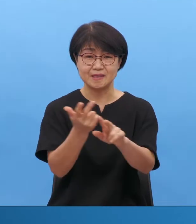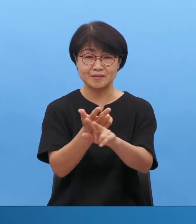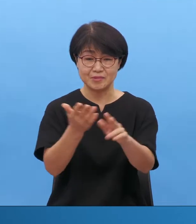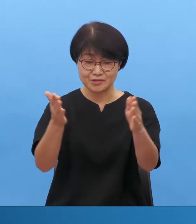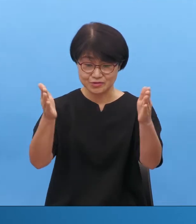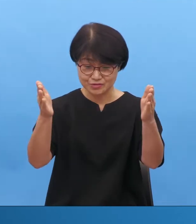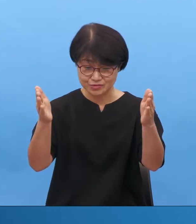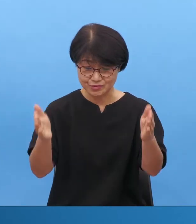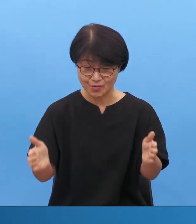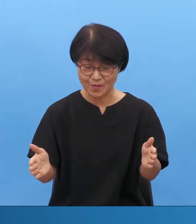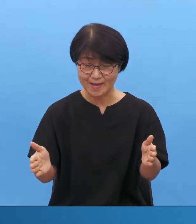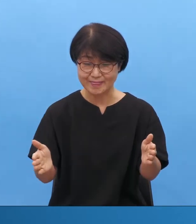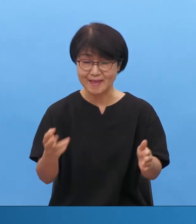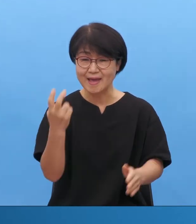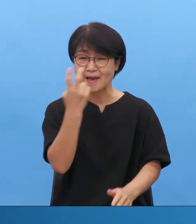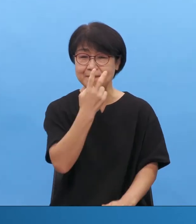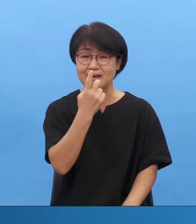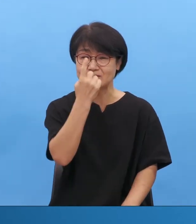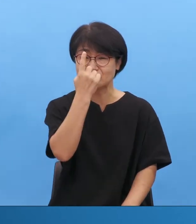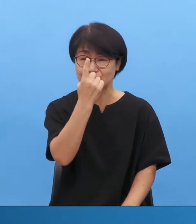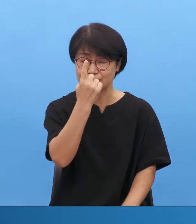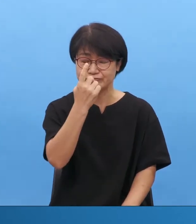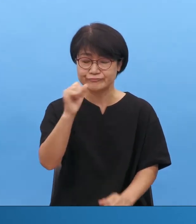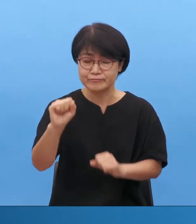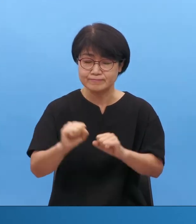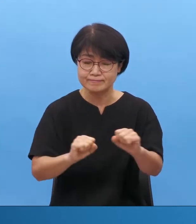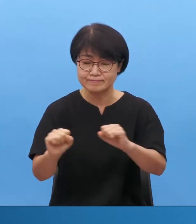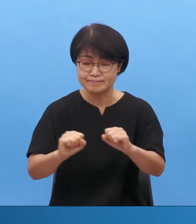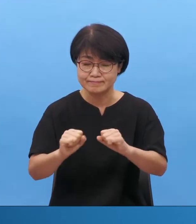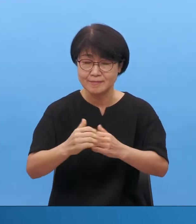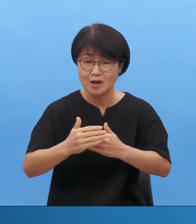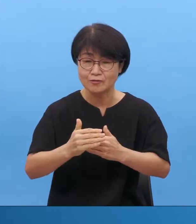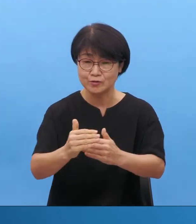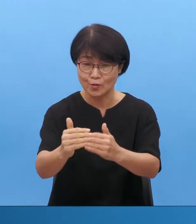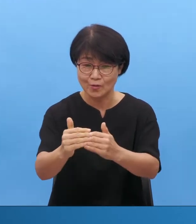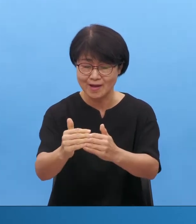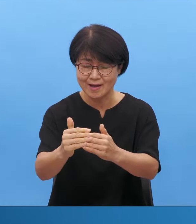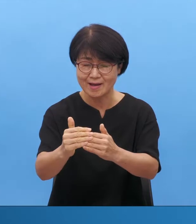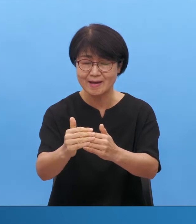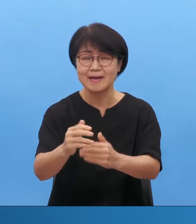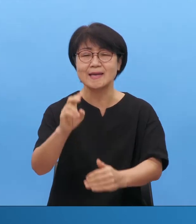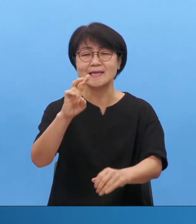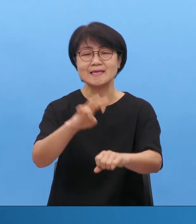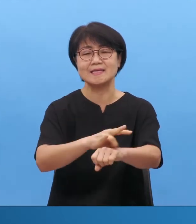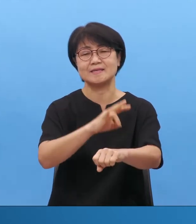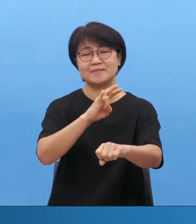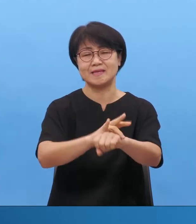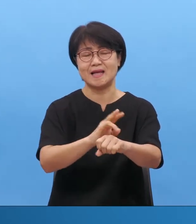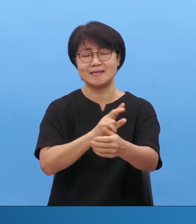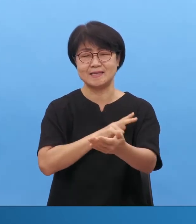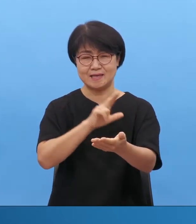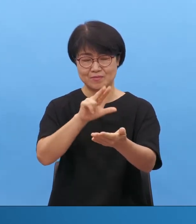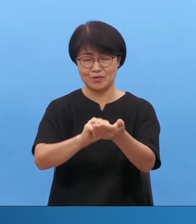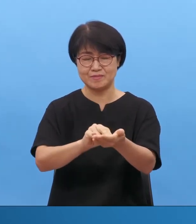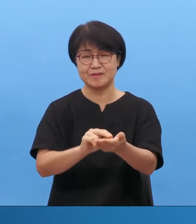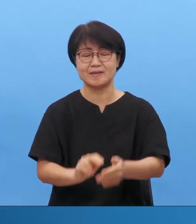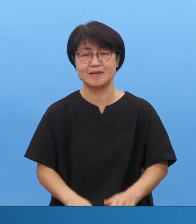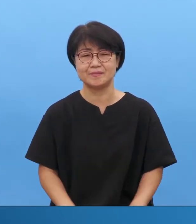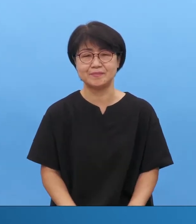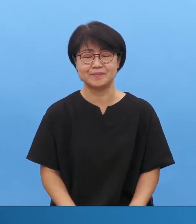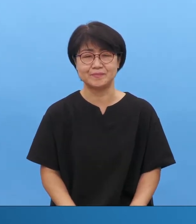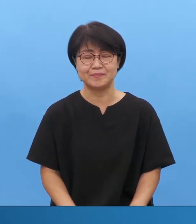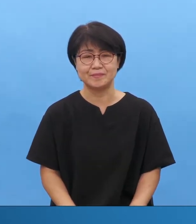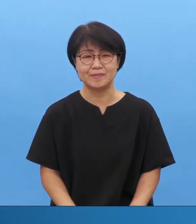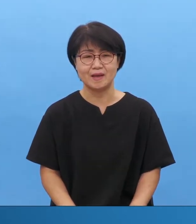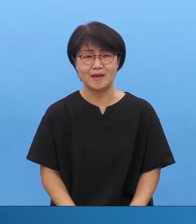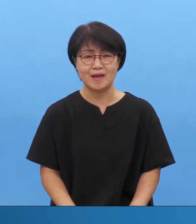파수꾼운동과 24. So today's title is The Watchman Movement and My 24 Hours. 그야말로 파수꾼은 24죠. And so